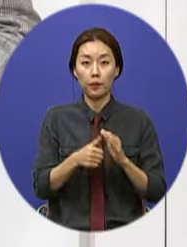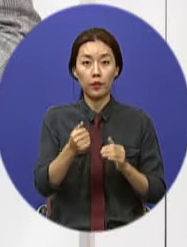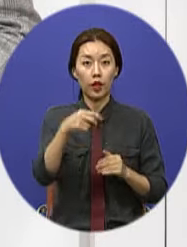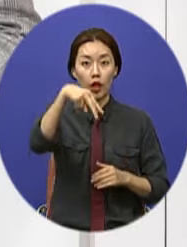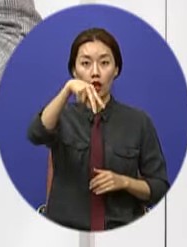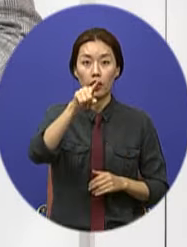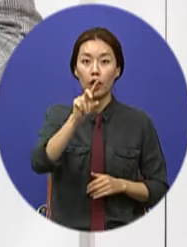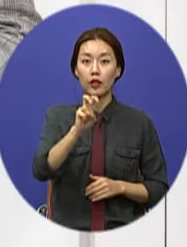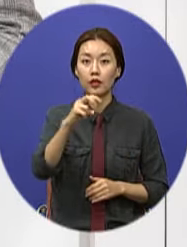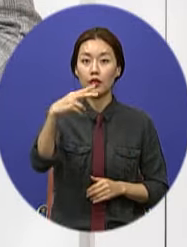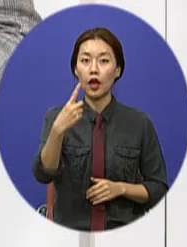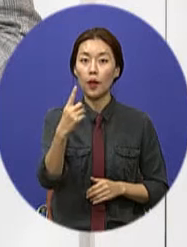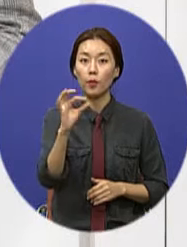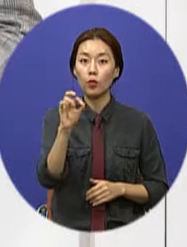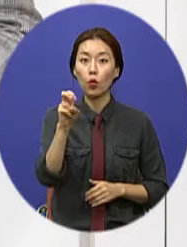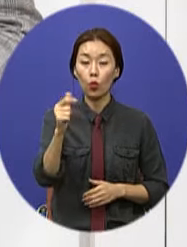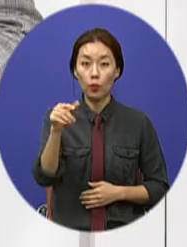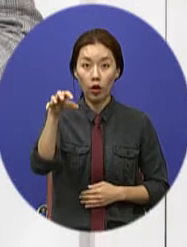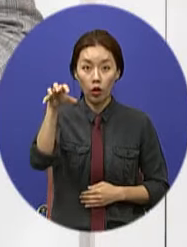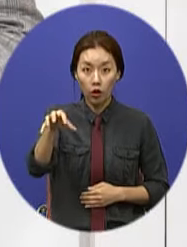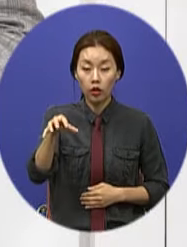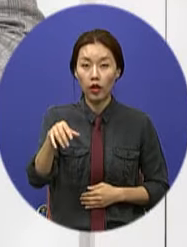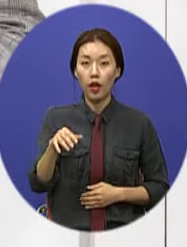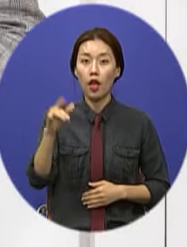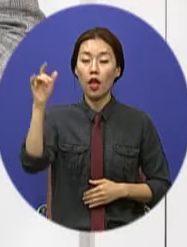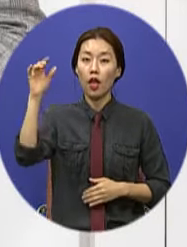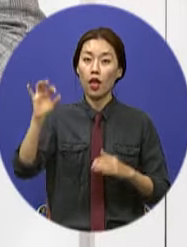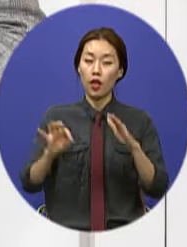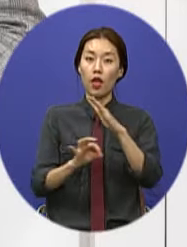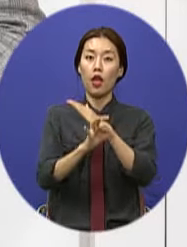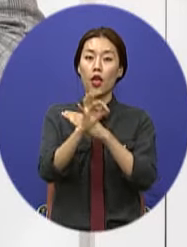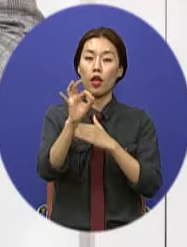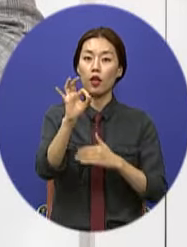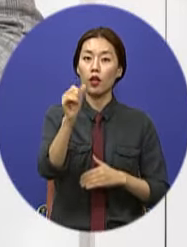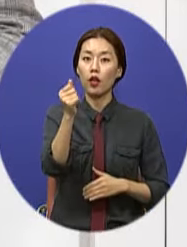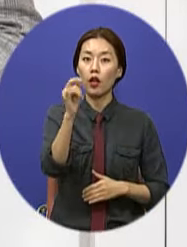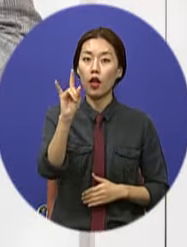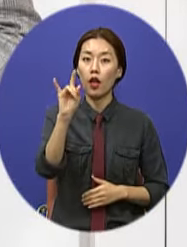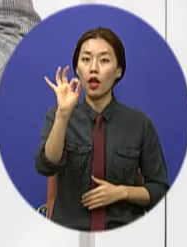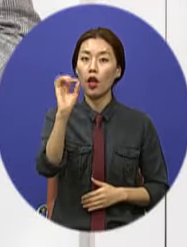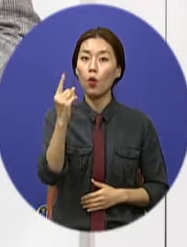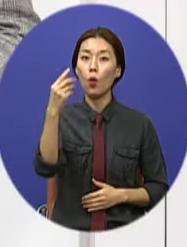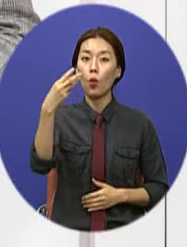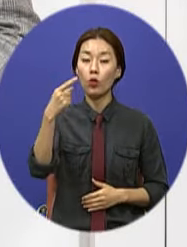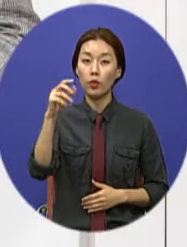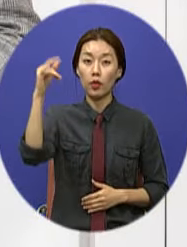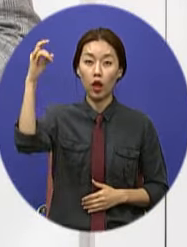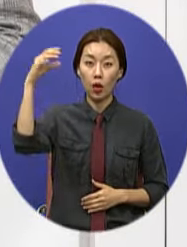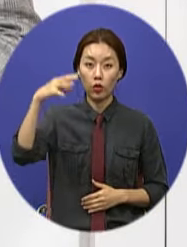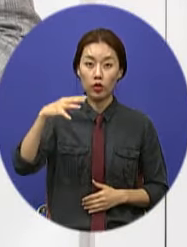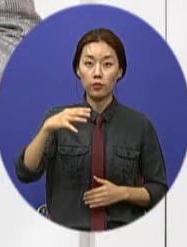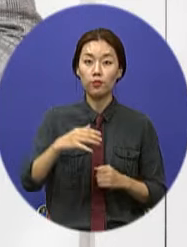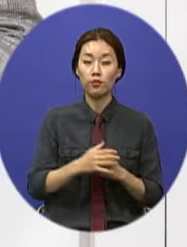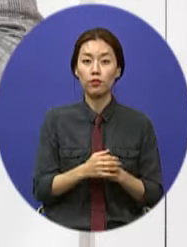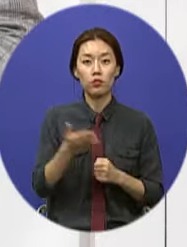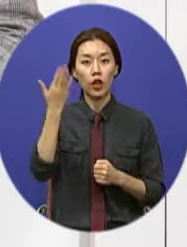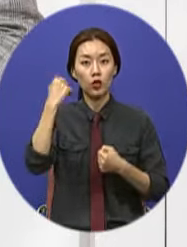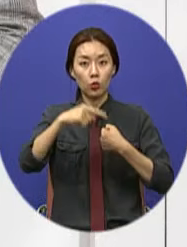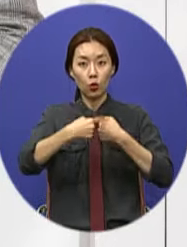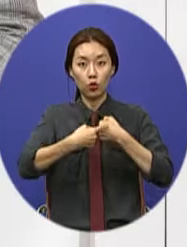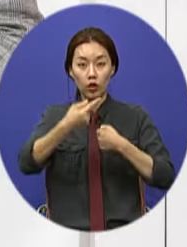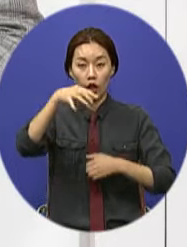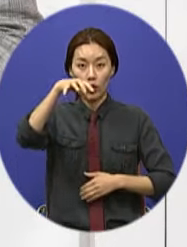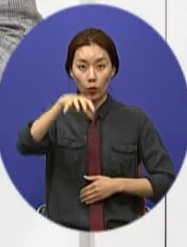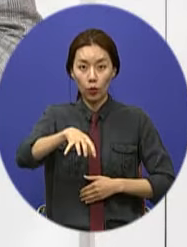있는데 그 삼동면 이제 해오름촌 해오름 해오름촌이라는 그 지역이 그 전에 이제 초등학교를 하던 데인데